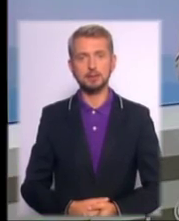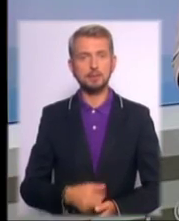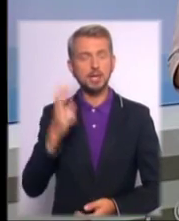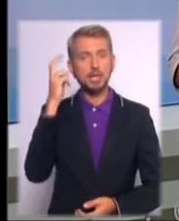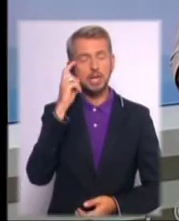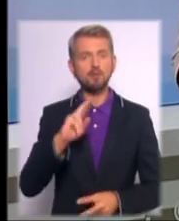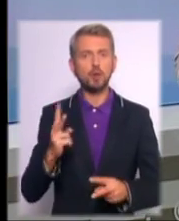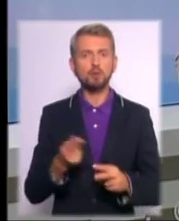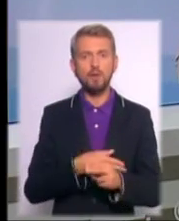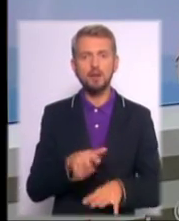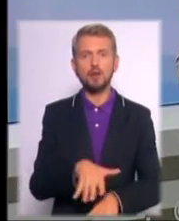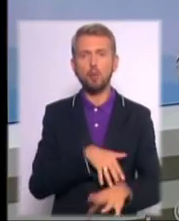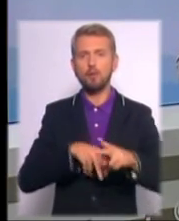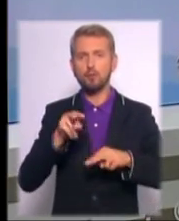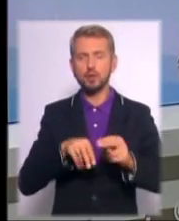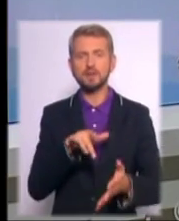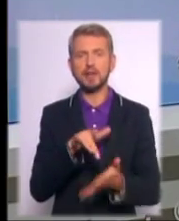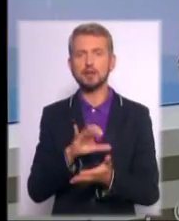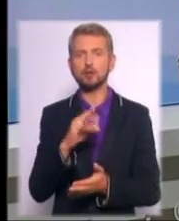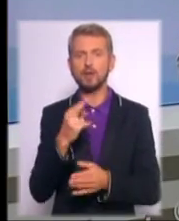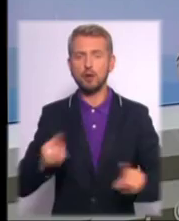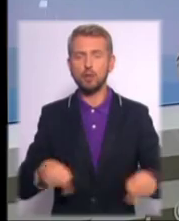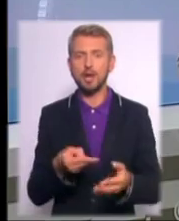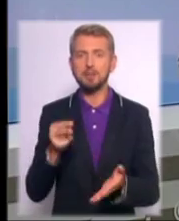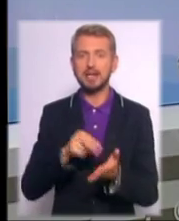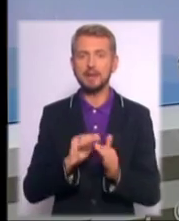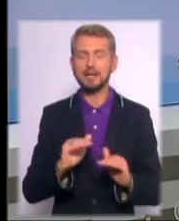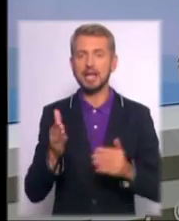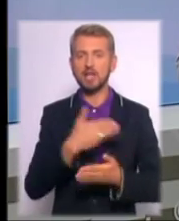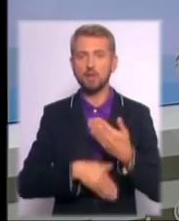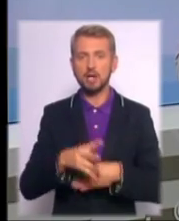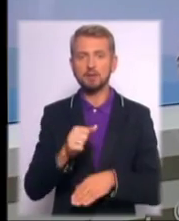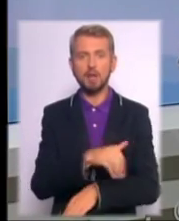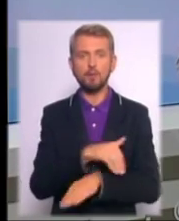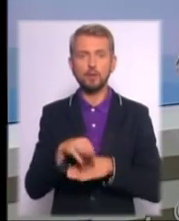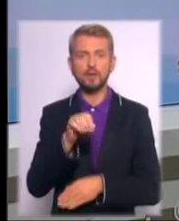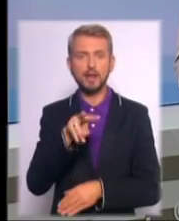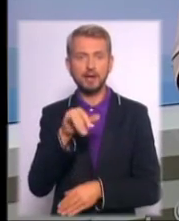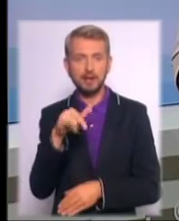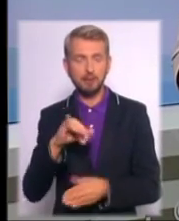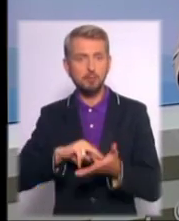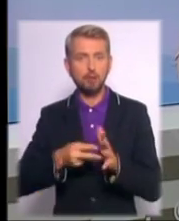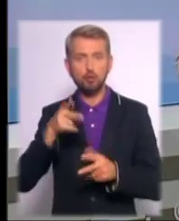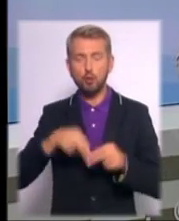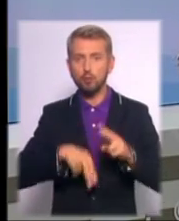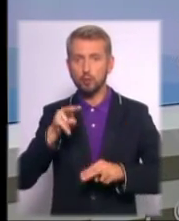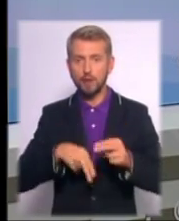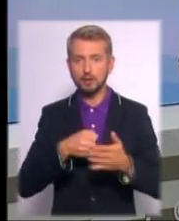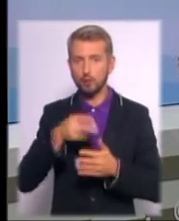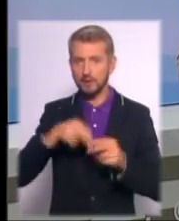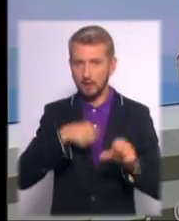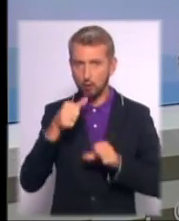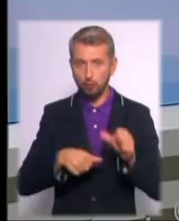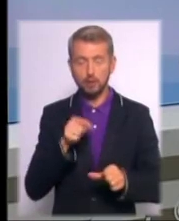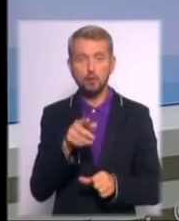Київ позбувається довгобудів. Центр соціальної реабілітації дітей-інвалідів на вулиці Теліги планують добудувати вже до кінця року. Цього